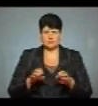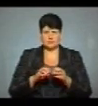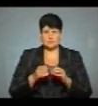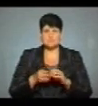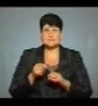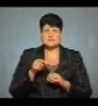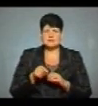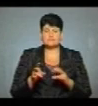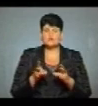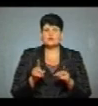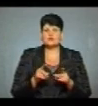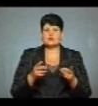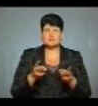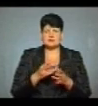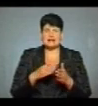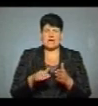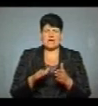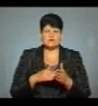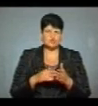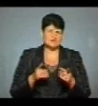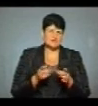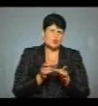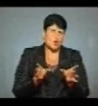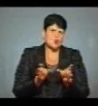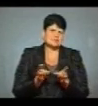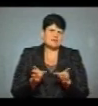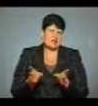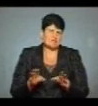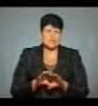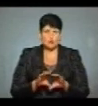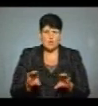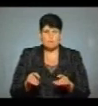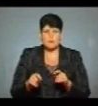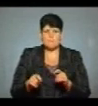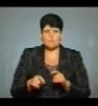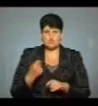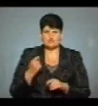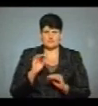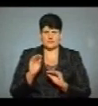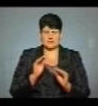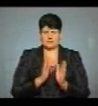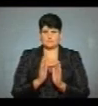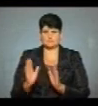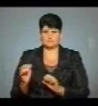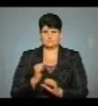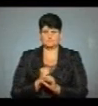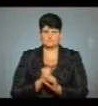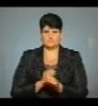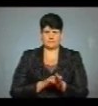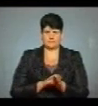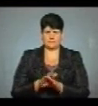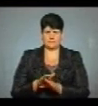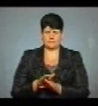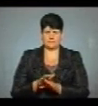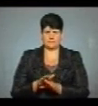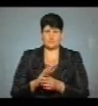що прийдеться ліквідовувати якийсь розривий труб і порушувати той благоустрій, який на сьогодні виконаний, і людям